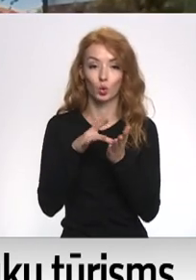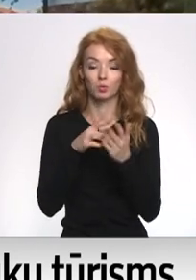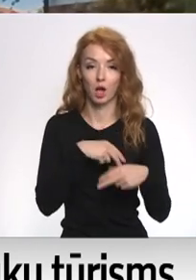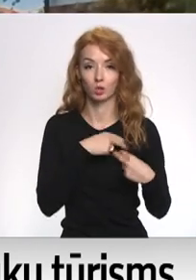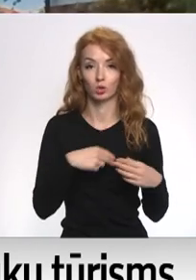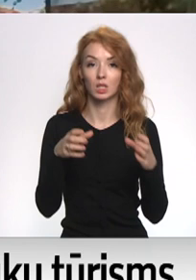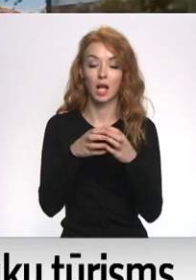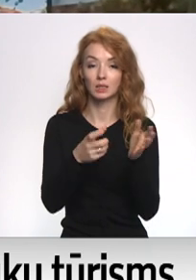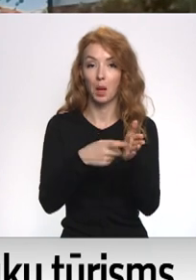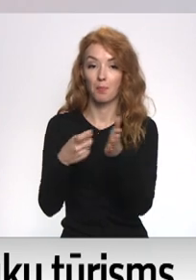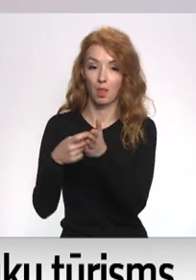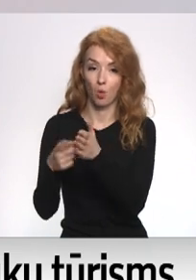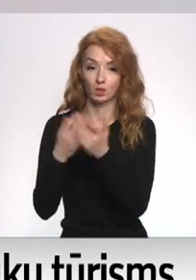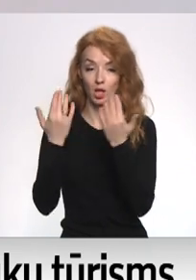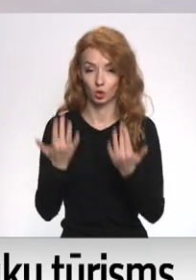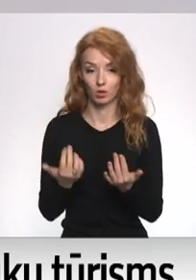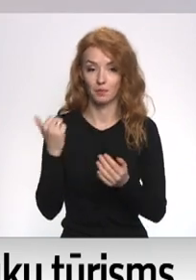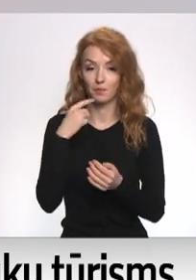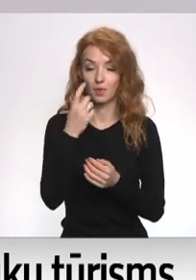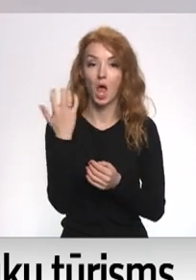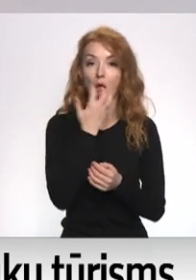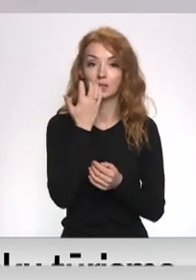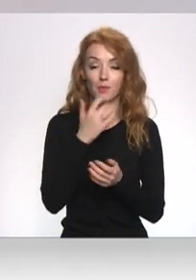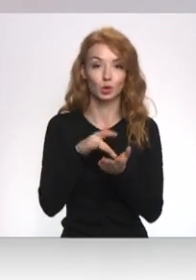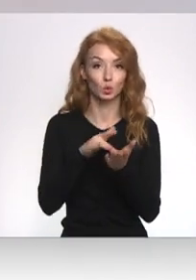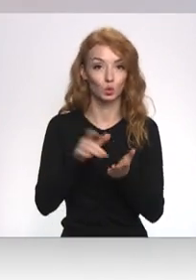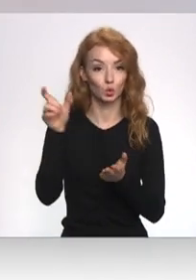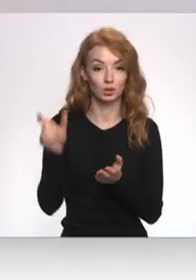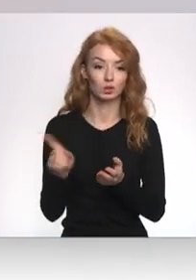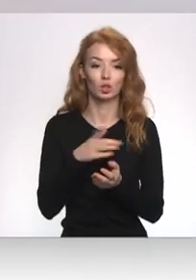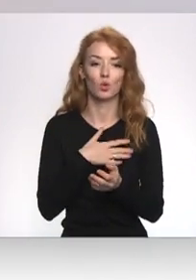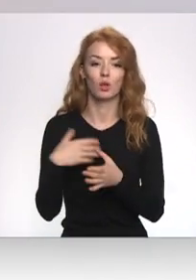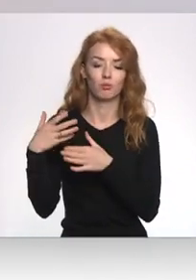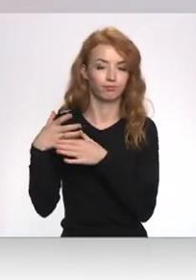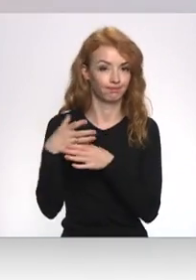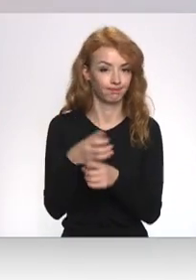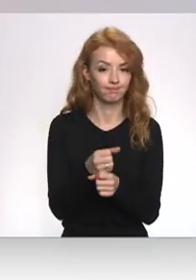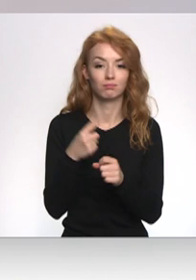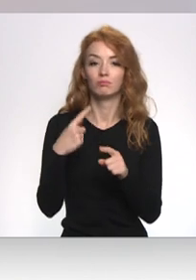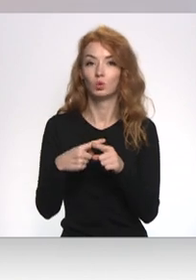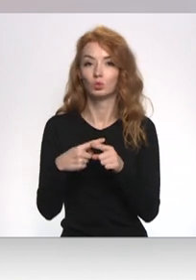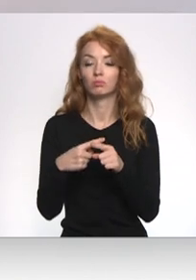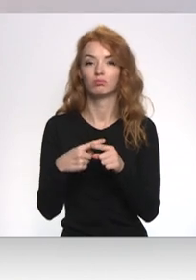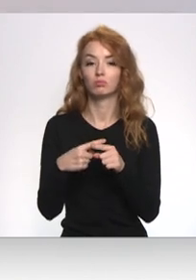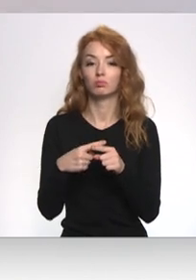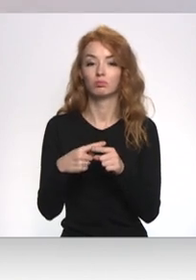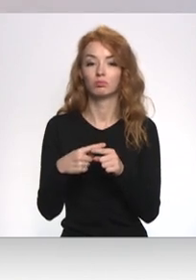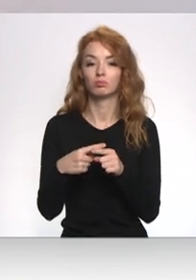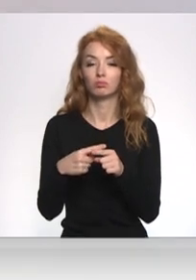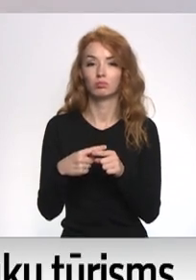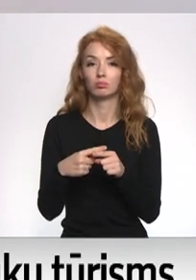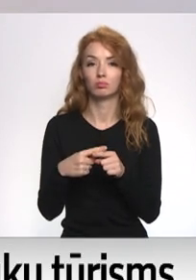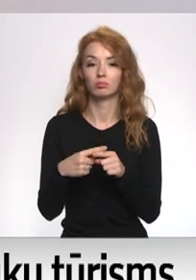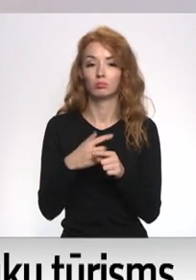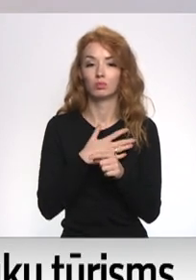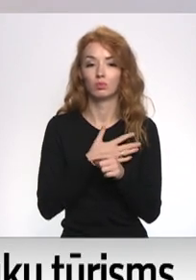aptaujas rezultāti. Un ārzemju turistu ir ļoti maz un ļoti, no ļoti tādiem ļoti